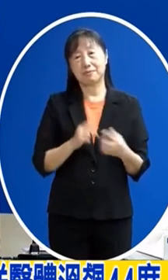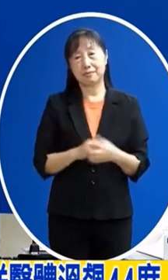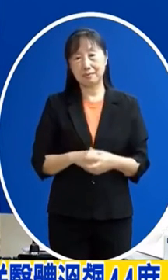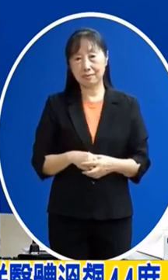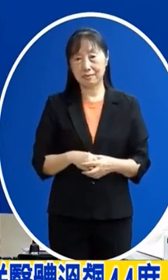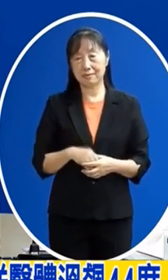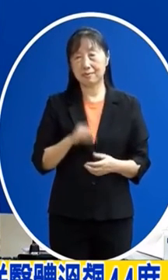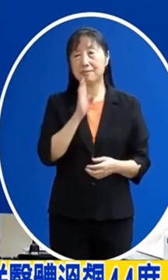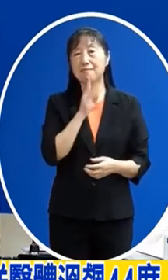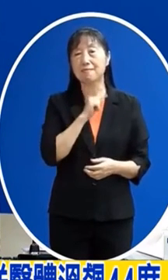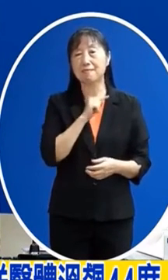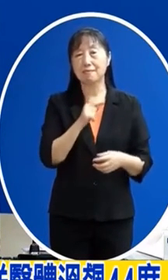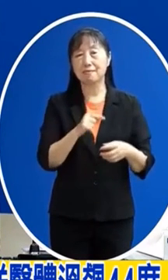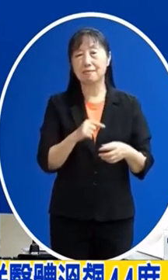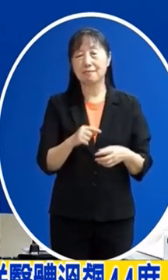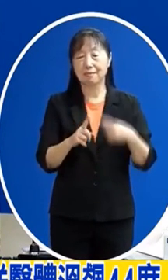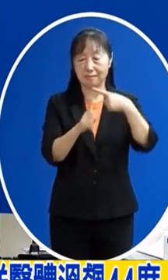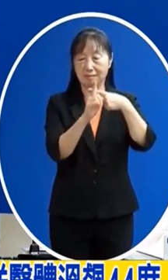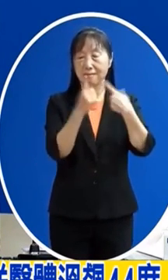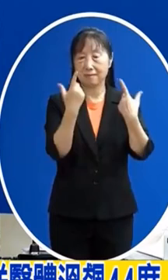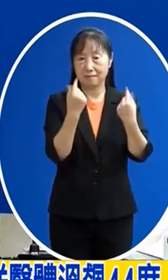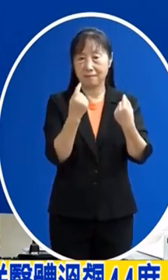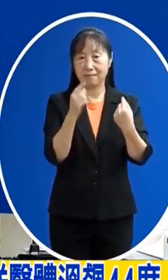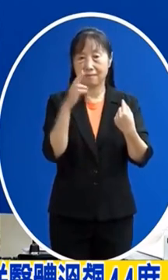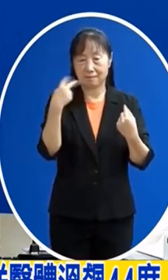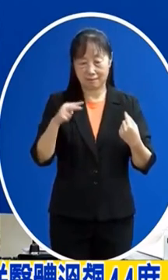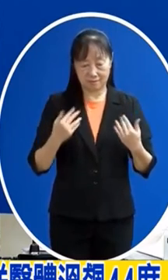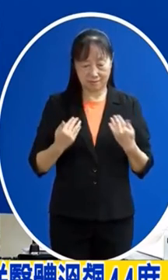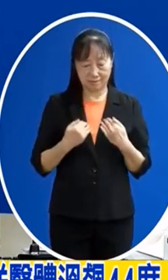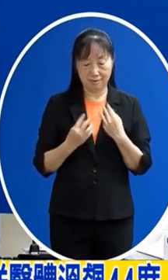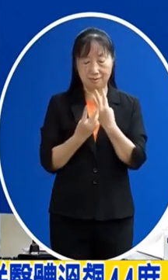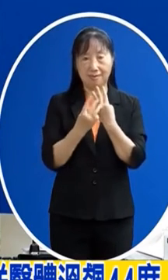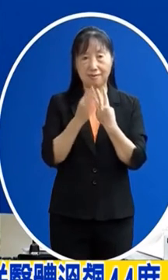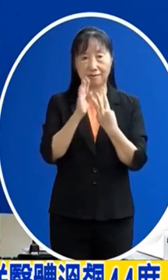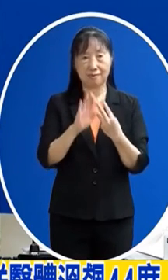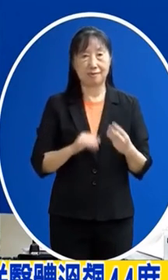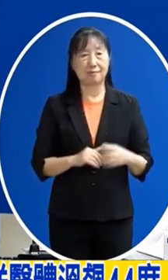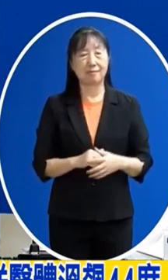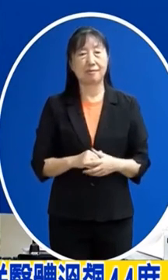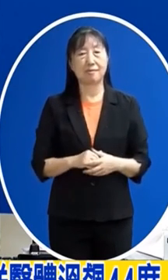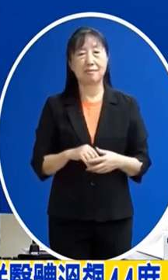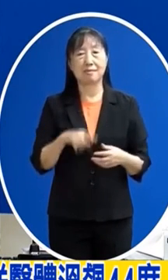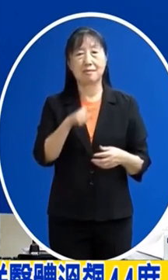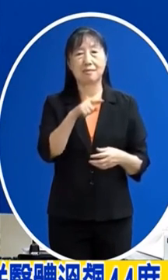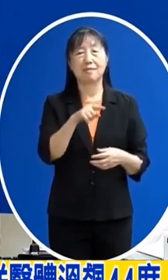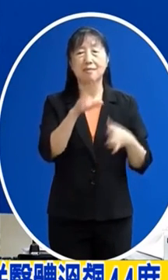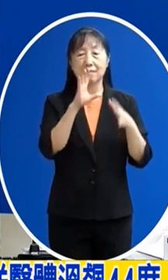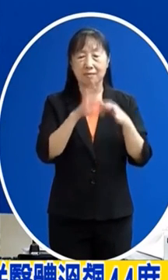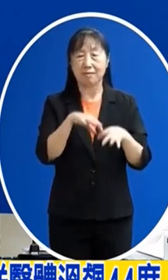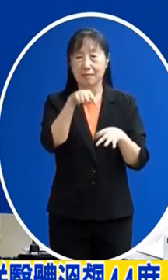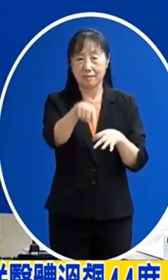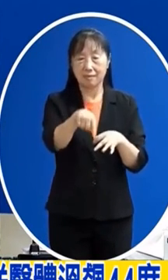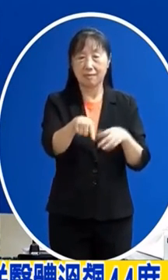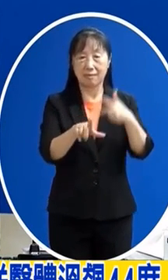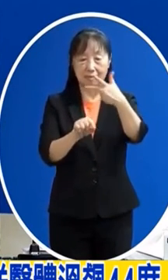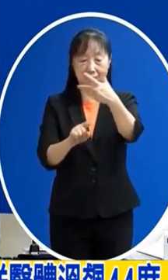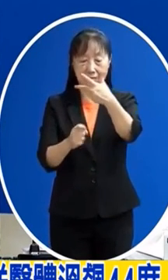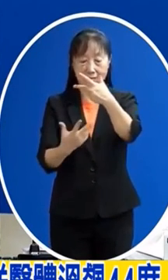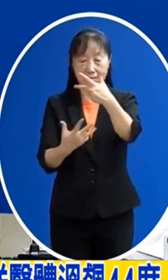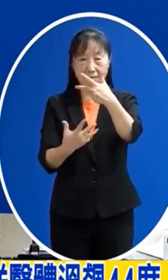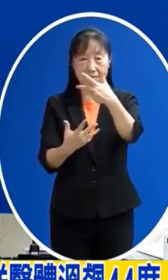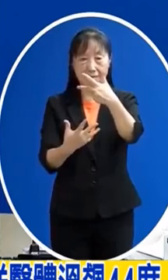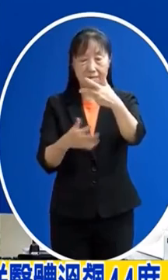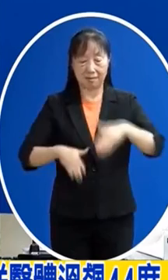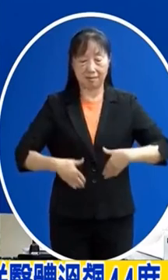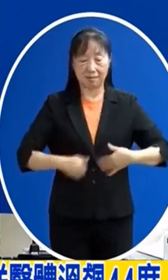冠病毒检验阳性，那也有这个肺炎的相关的一些变化，所以在7月18到